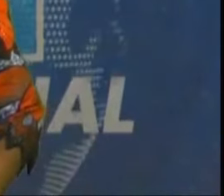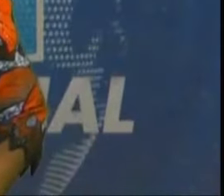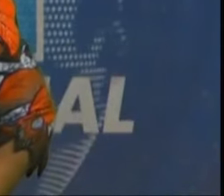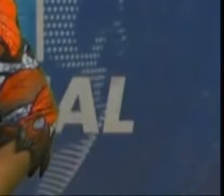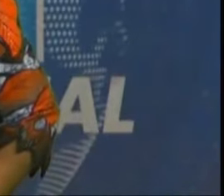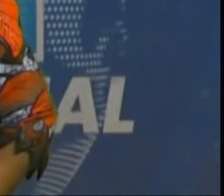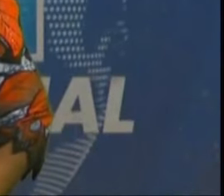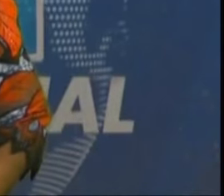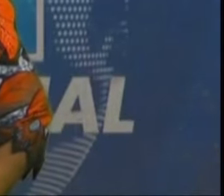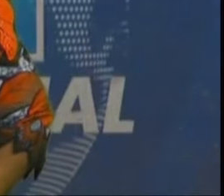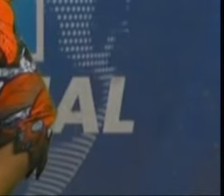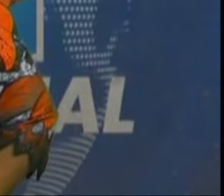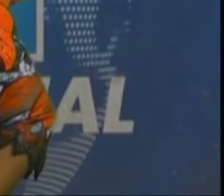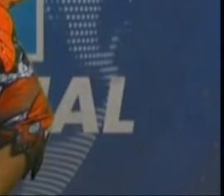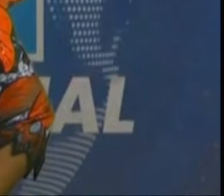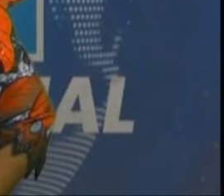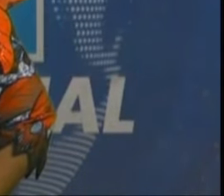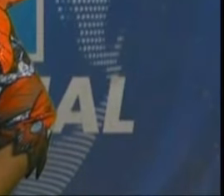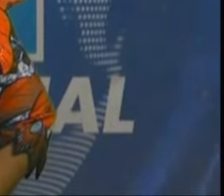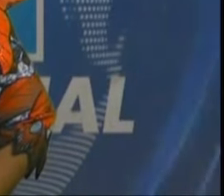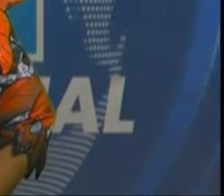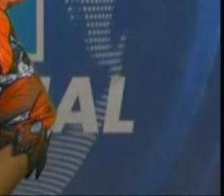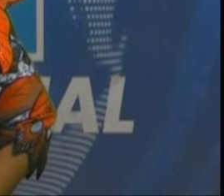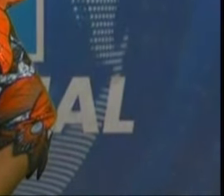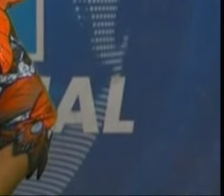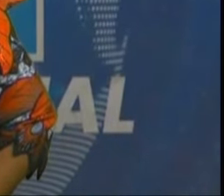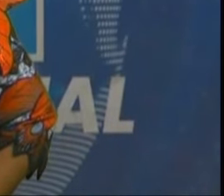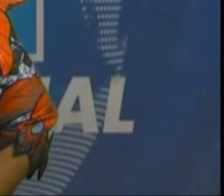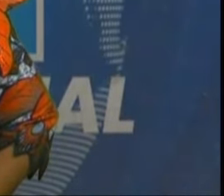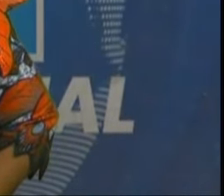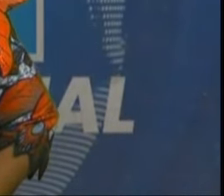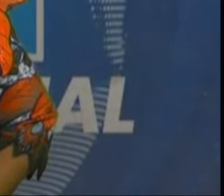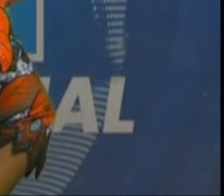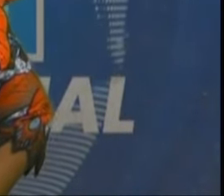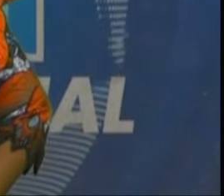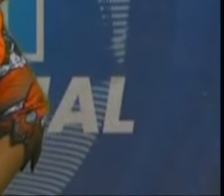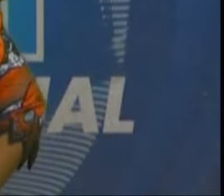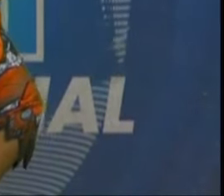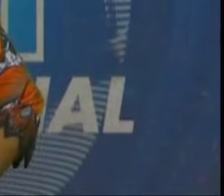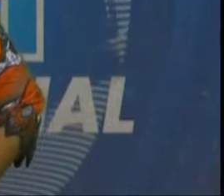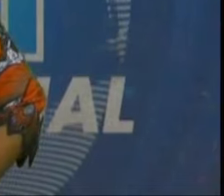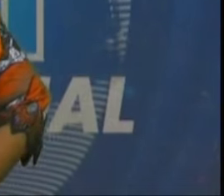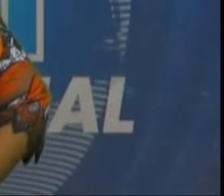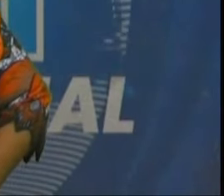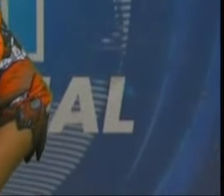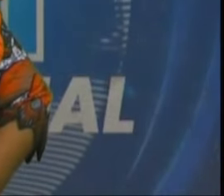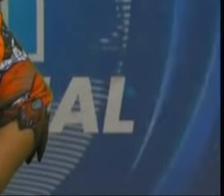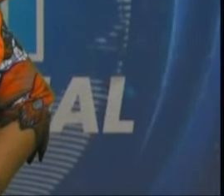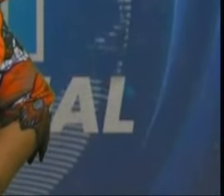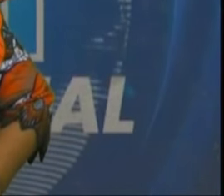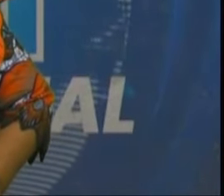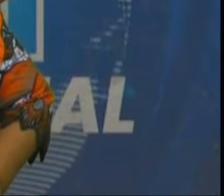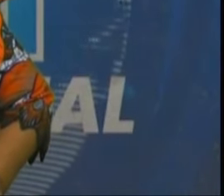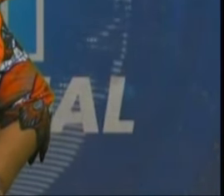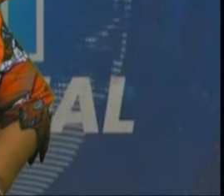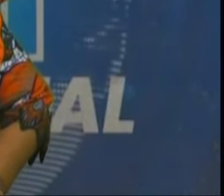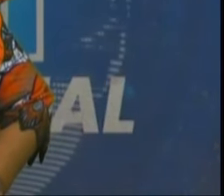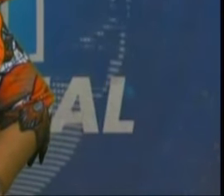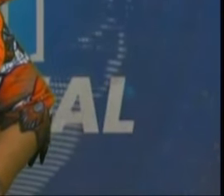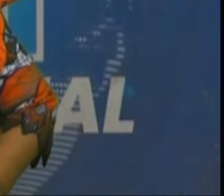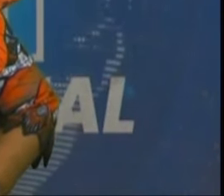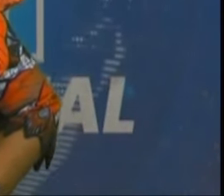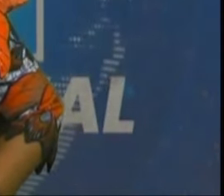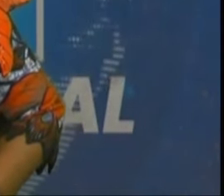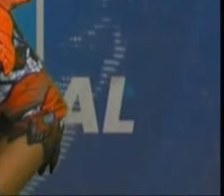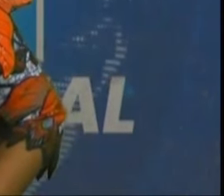Voilà pour les titres. Très heureuse de vous retrouver à travers cette grande édition d'informations sur la chaîne nationale. Mesdames et messieurs,